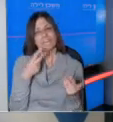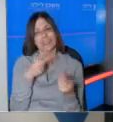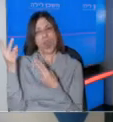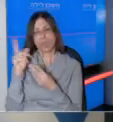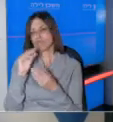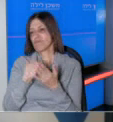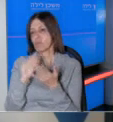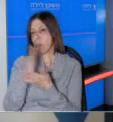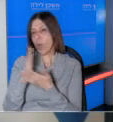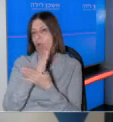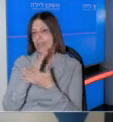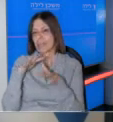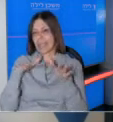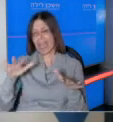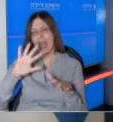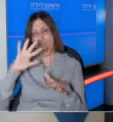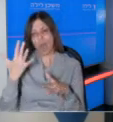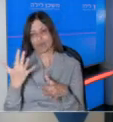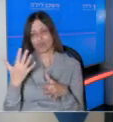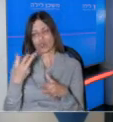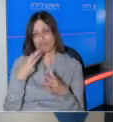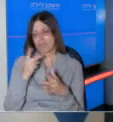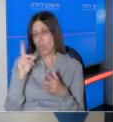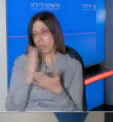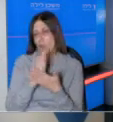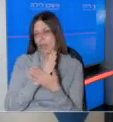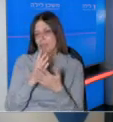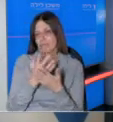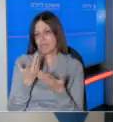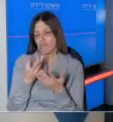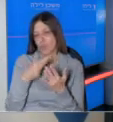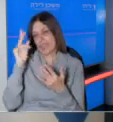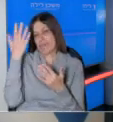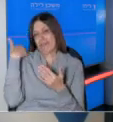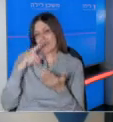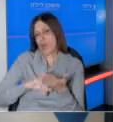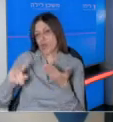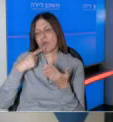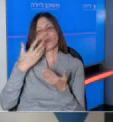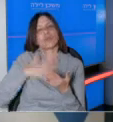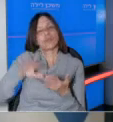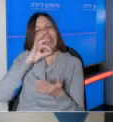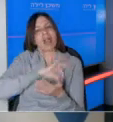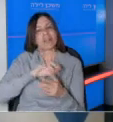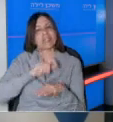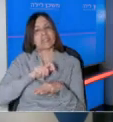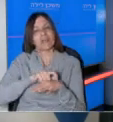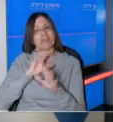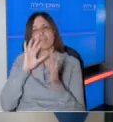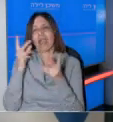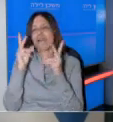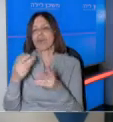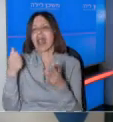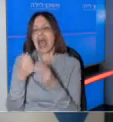לא מוכנים היום לגל חמישי יותר משהו היו מוכנים לפני חודש. אז כשאתה אומר, אנחנו רוצים להרוויח זמן כרגע, מה אפשר לעשות